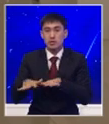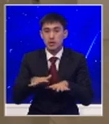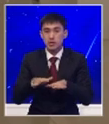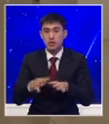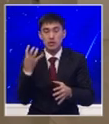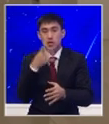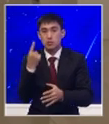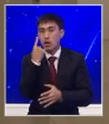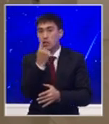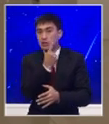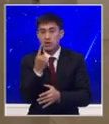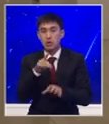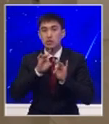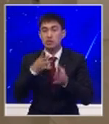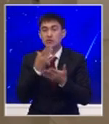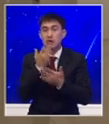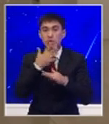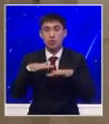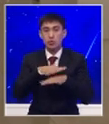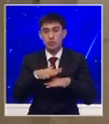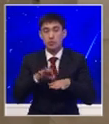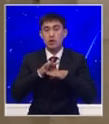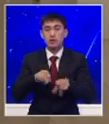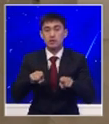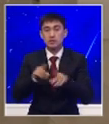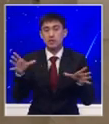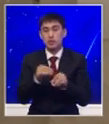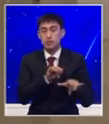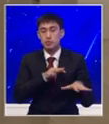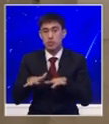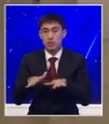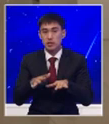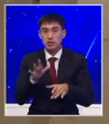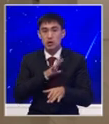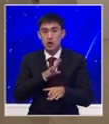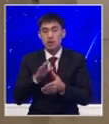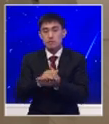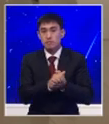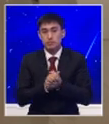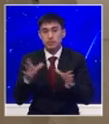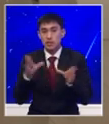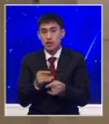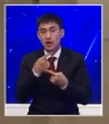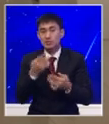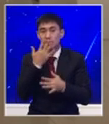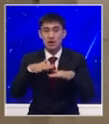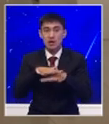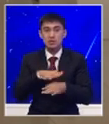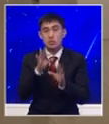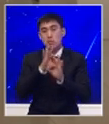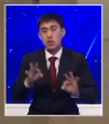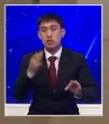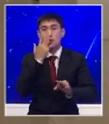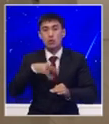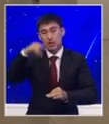с горящими глазами рассказывал о своем этносе. Также проводились и совместные мероприятия, где бок о бок представители разных этносов пели